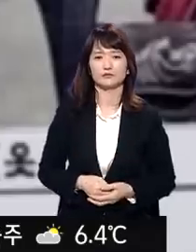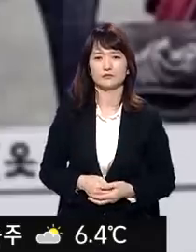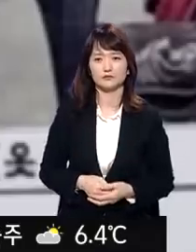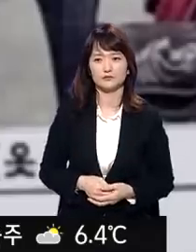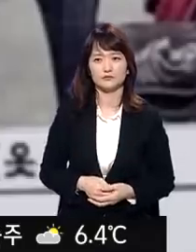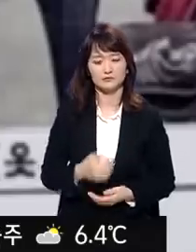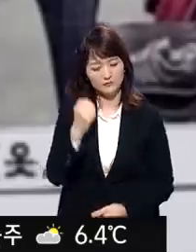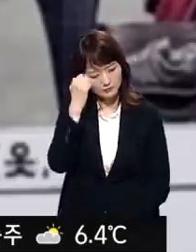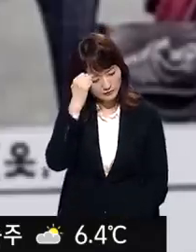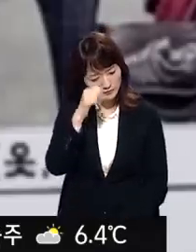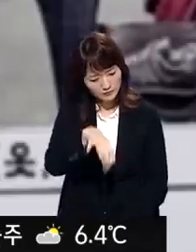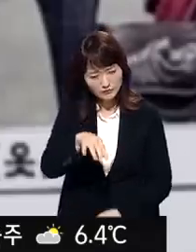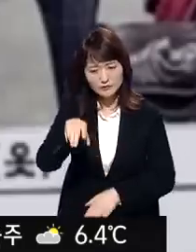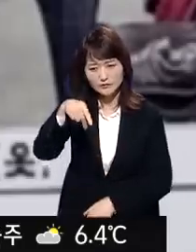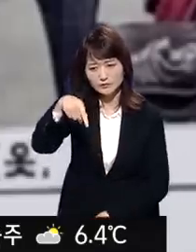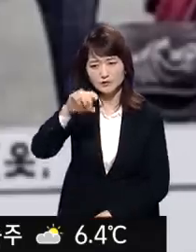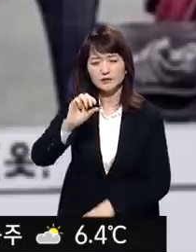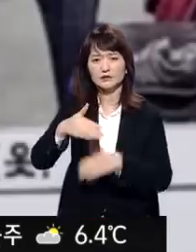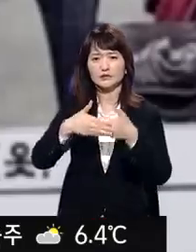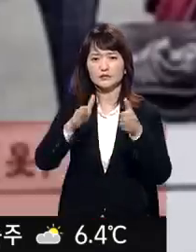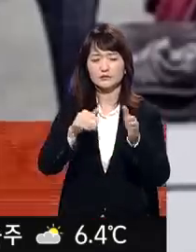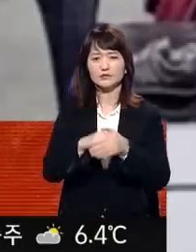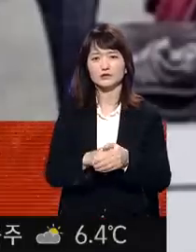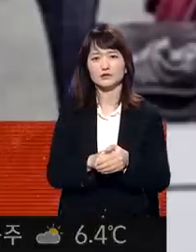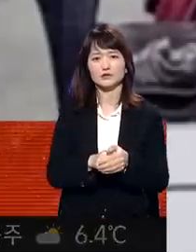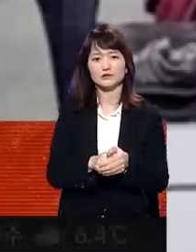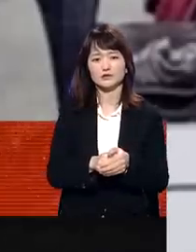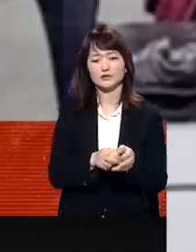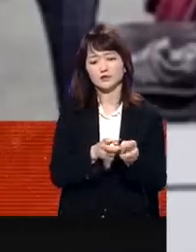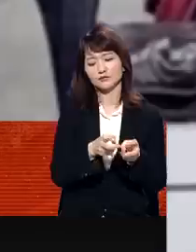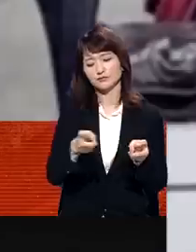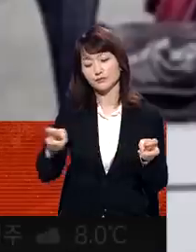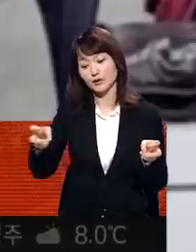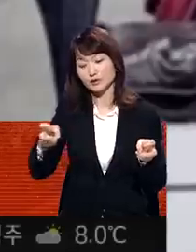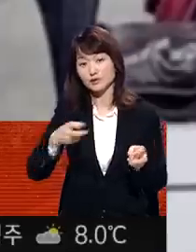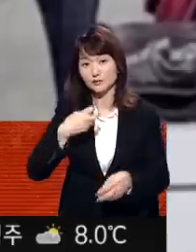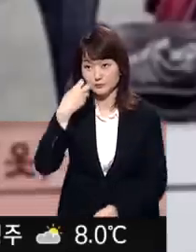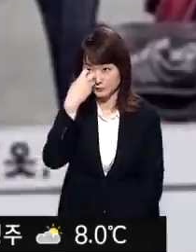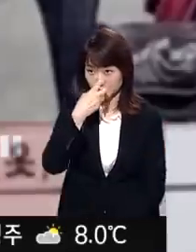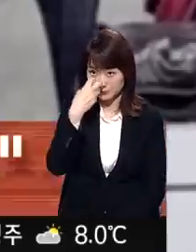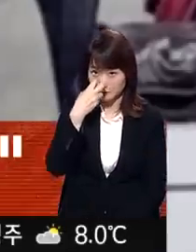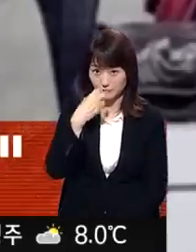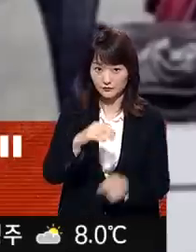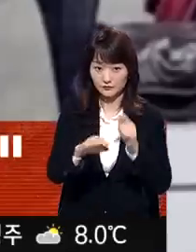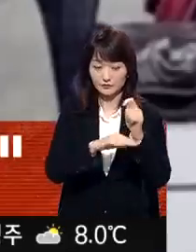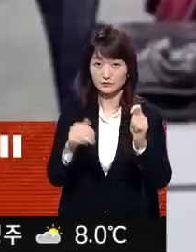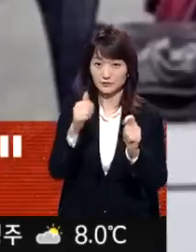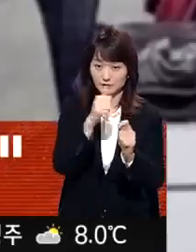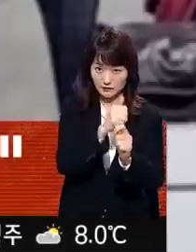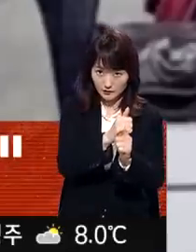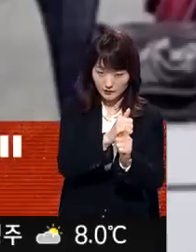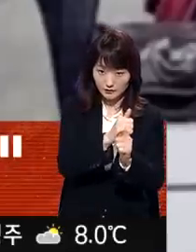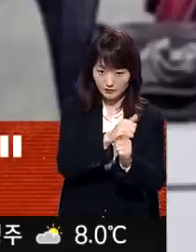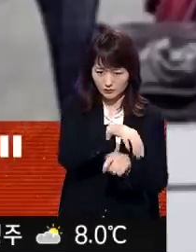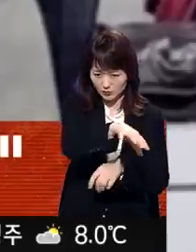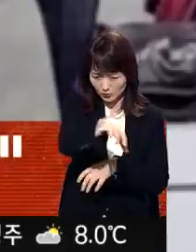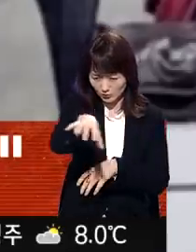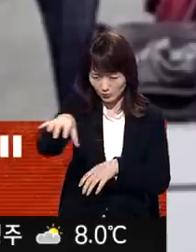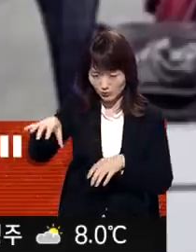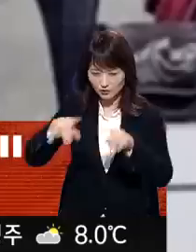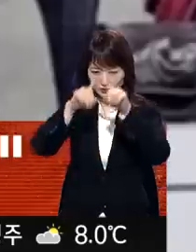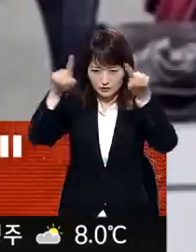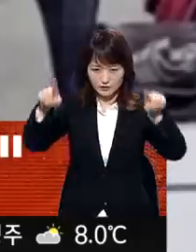경찰은 숙박업소나 PC방 그리고 역 터미널 등을 집중 수색하고 있다고 하고요. 또 택시회사나 버스 터미널 등지에 수배 전단지를